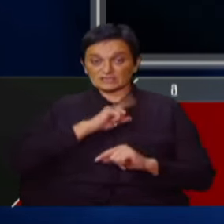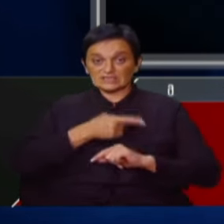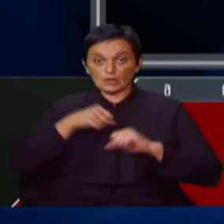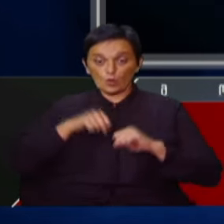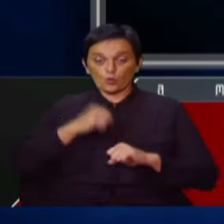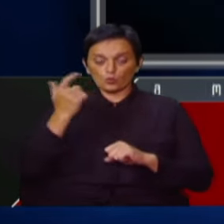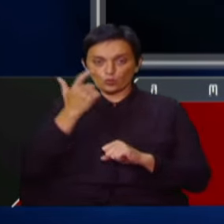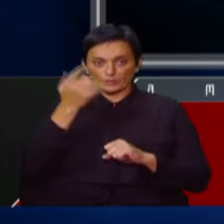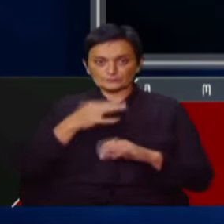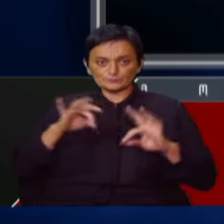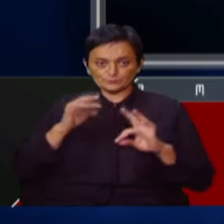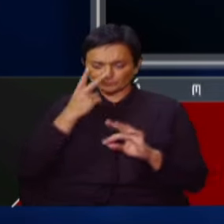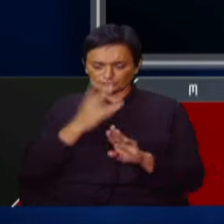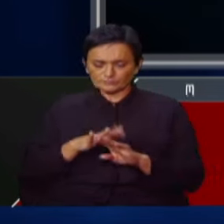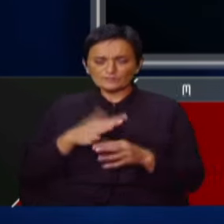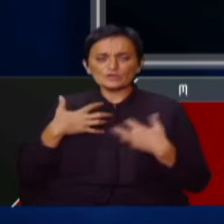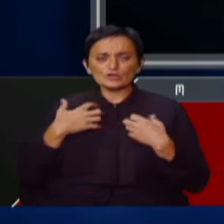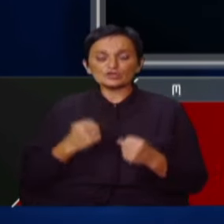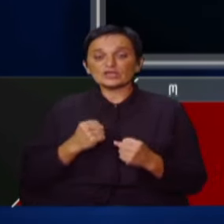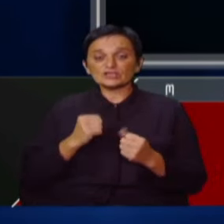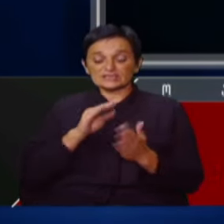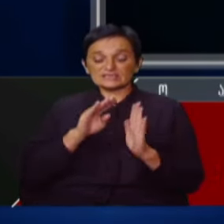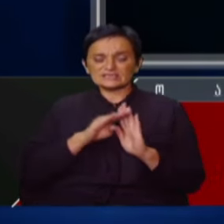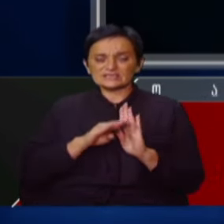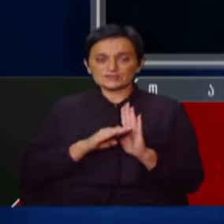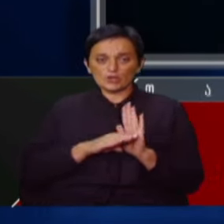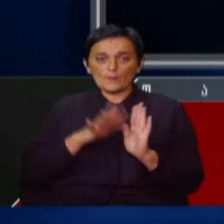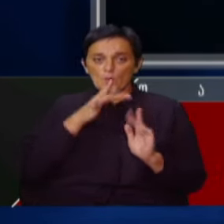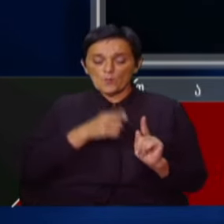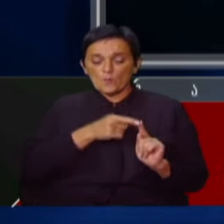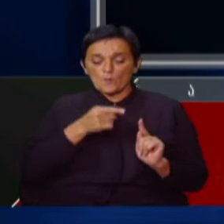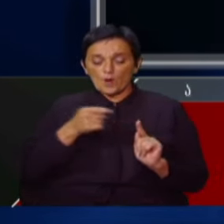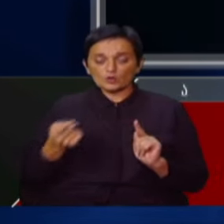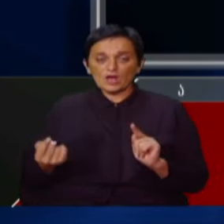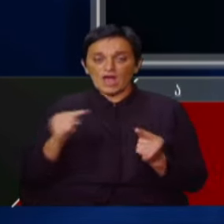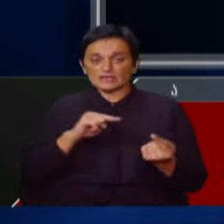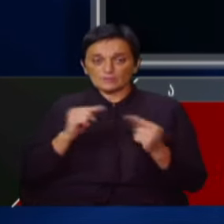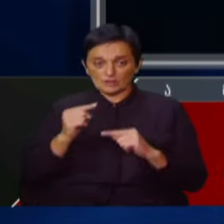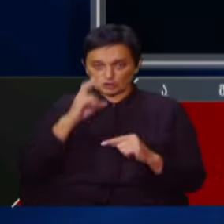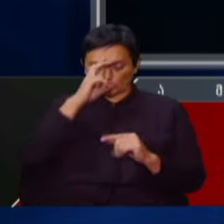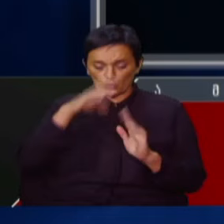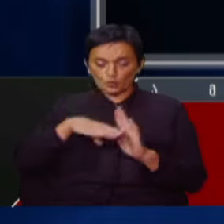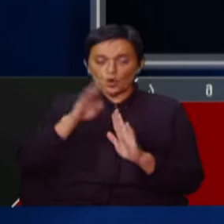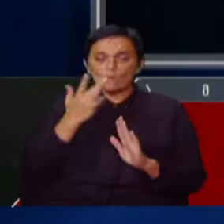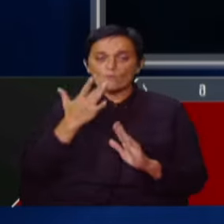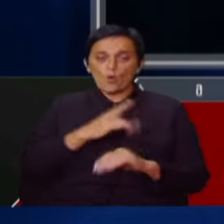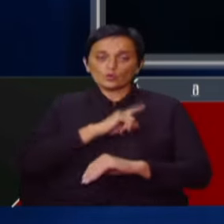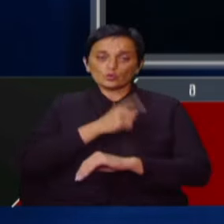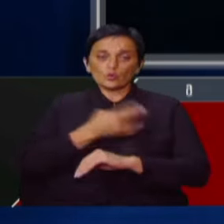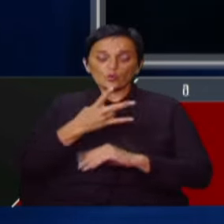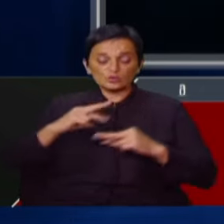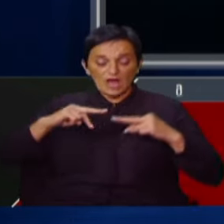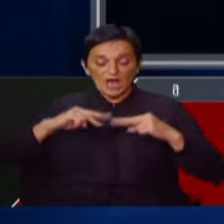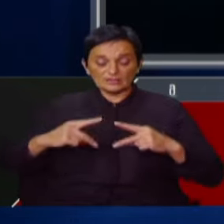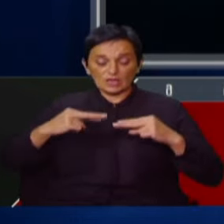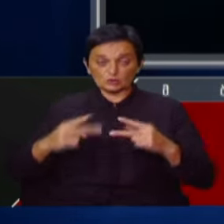პროცესს გარკვეულ წილად ჩრდილს აყენებს. ჯანსაღ დემოკრატიულ სისტემაში გარკვეული პერიოდულობით ერთმანეთს ხელისუფლება ერთმანეთზე უკეთესი პოლიტიკური ძალები უნდა